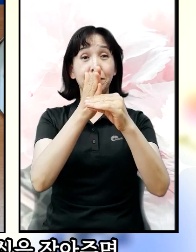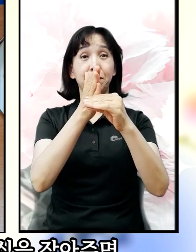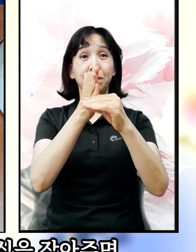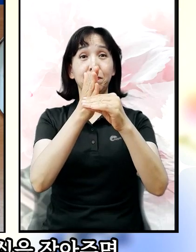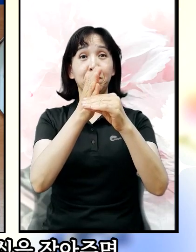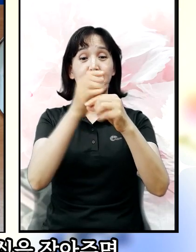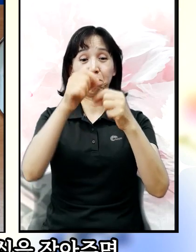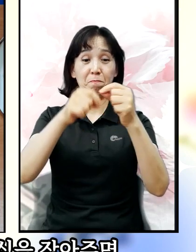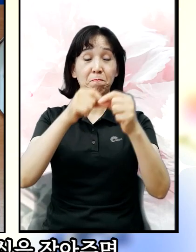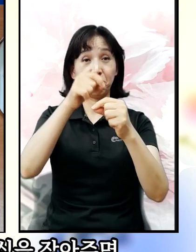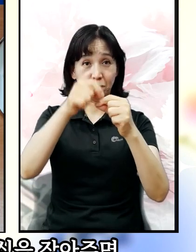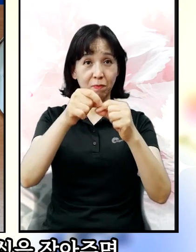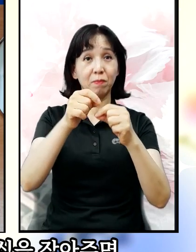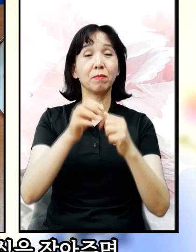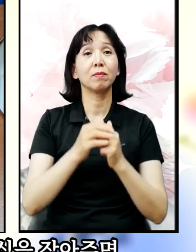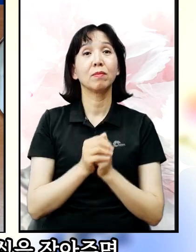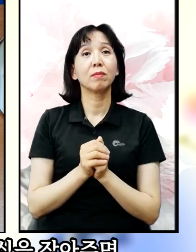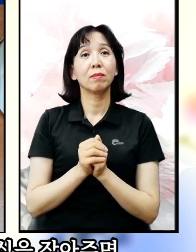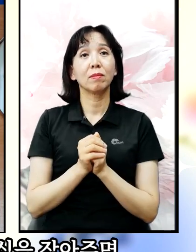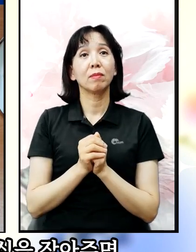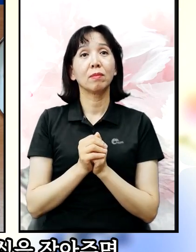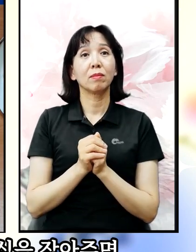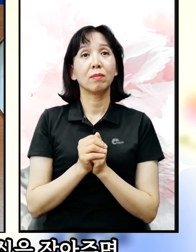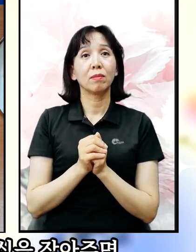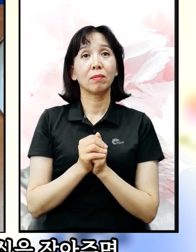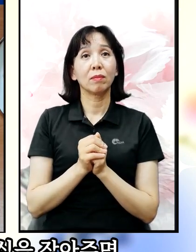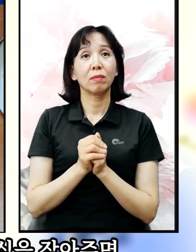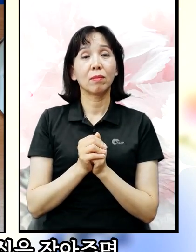중심을 잡아주면은